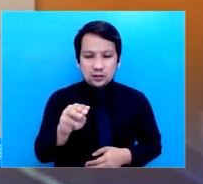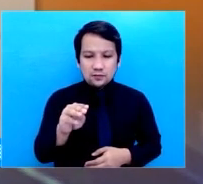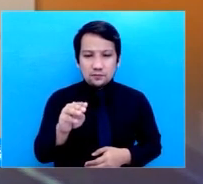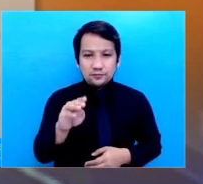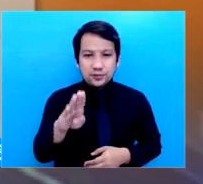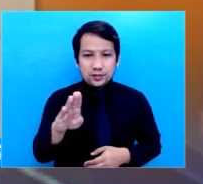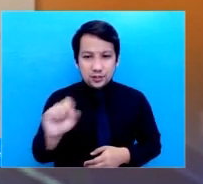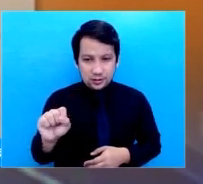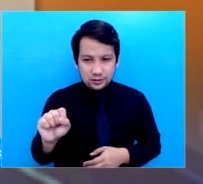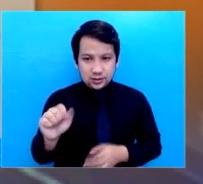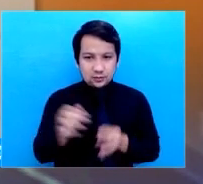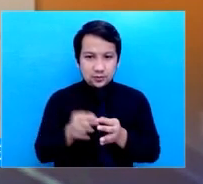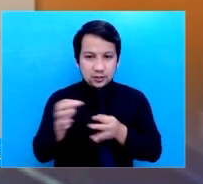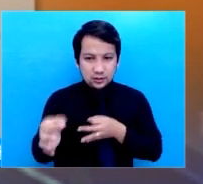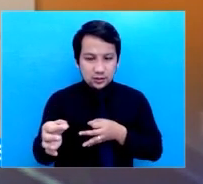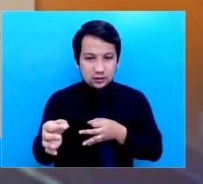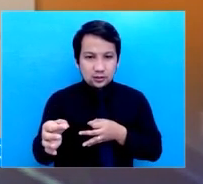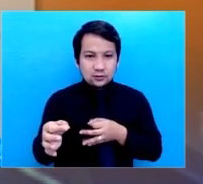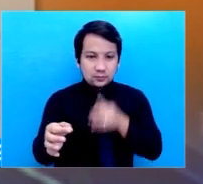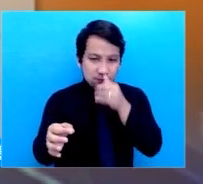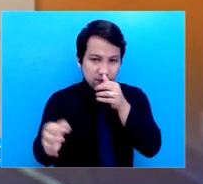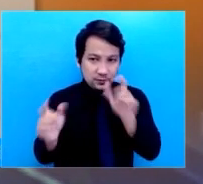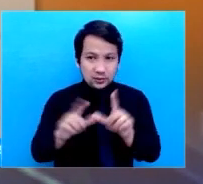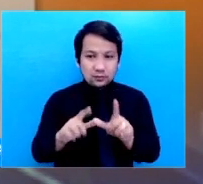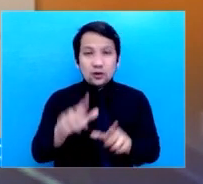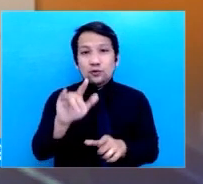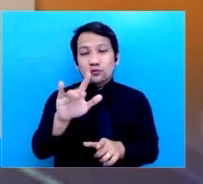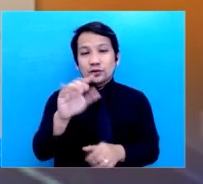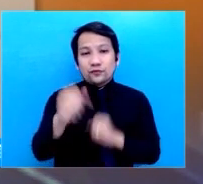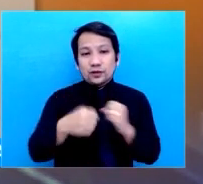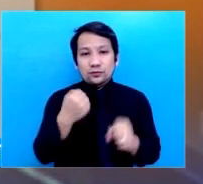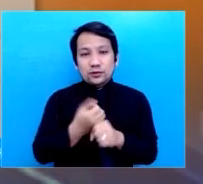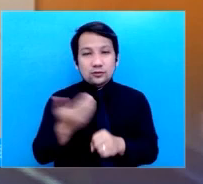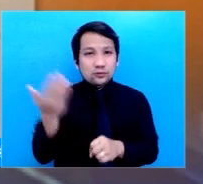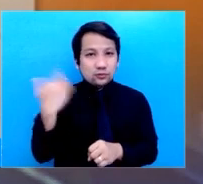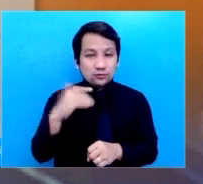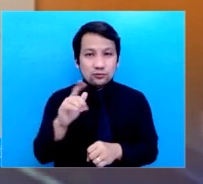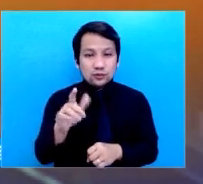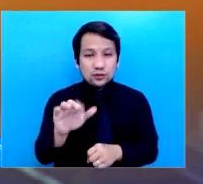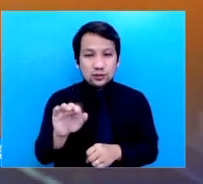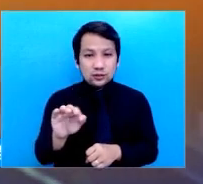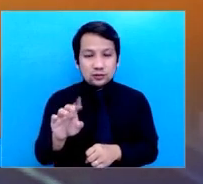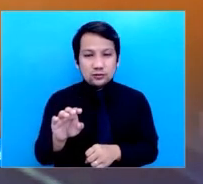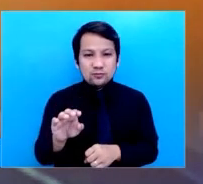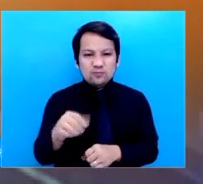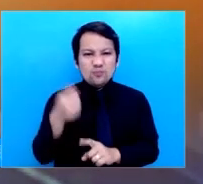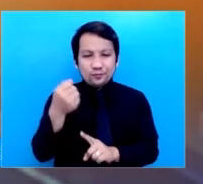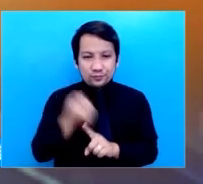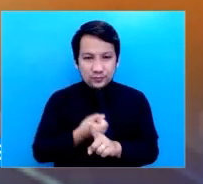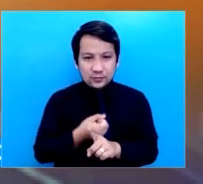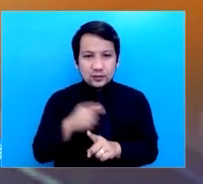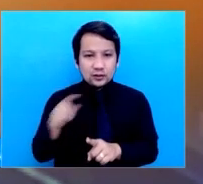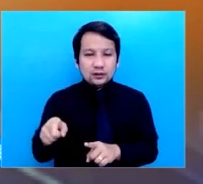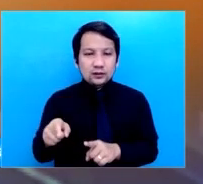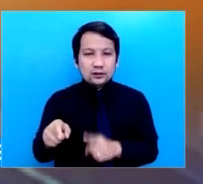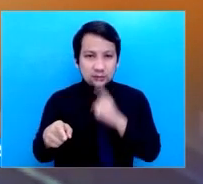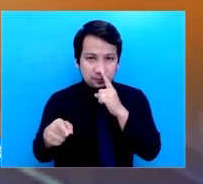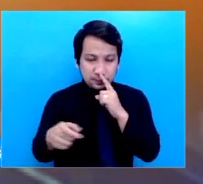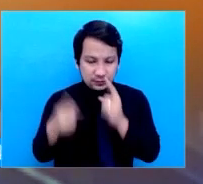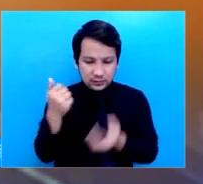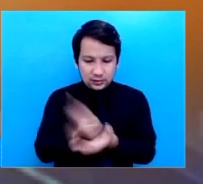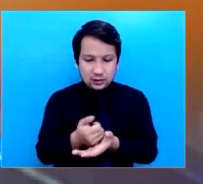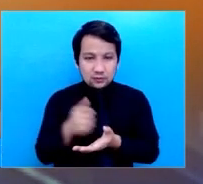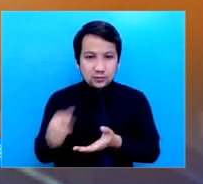ng extension ng kanilang prangkisa ng 25 years noong 2019. Setyembre 2021 naman ang aprobahan